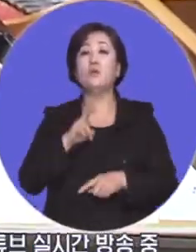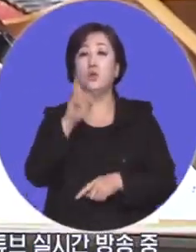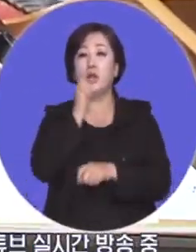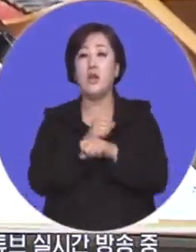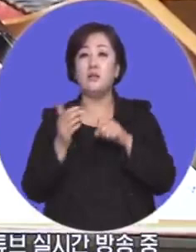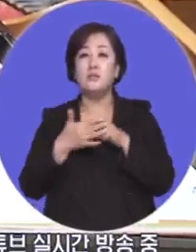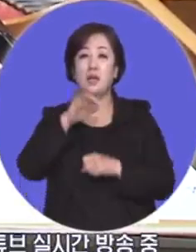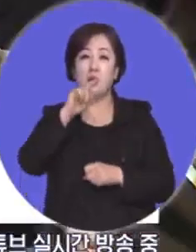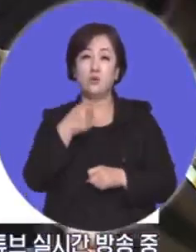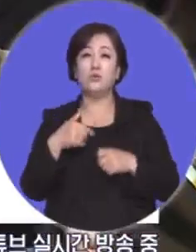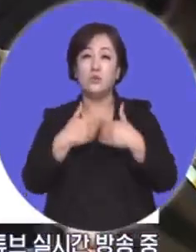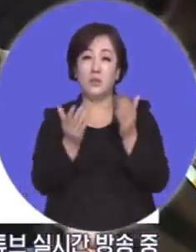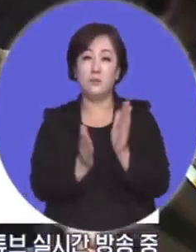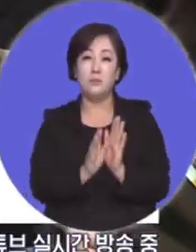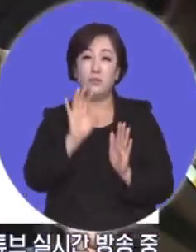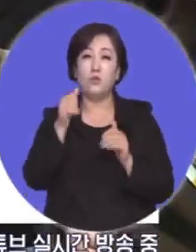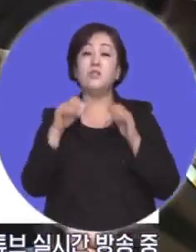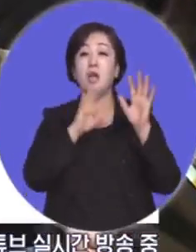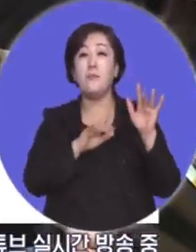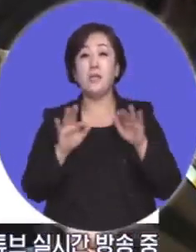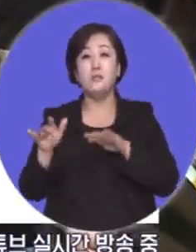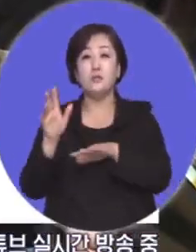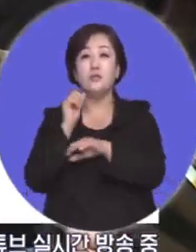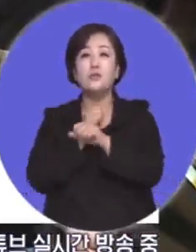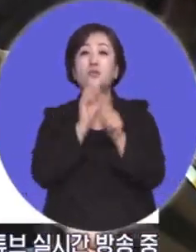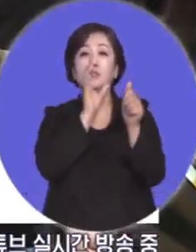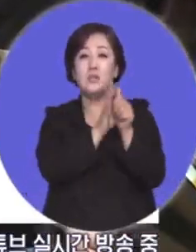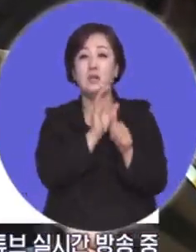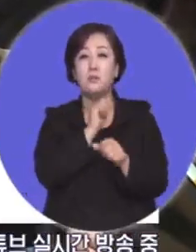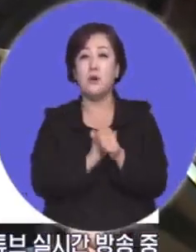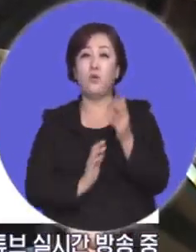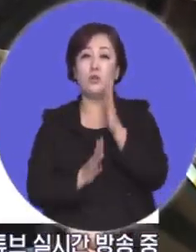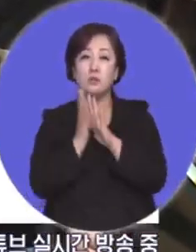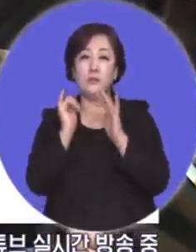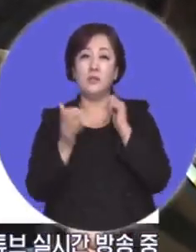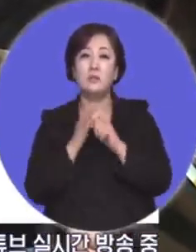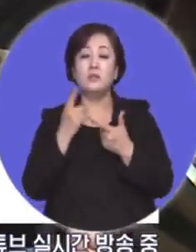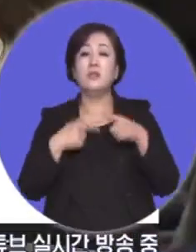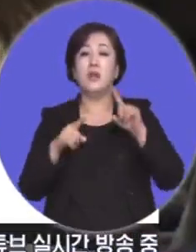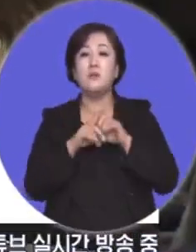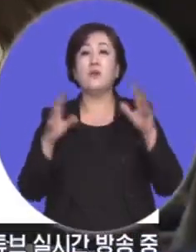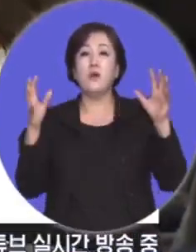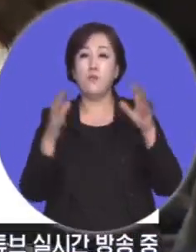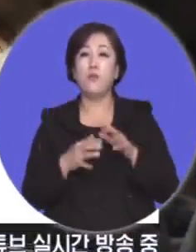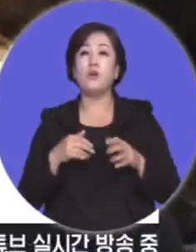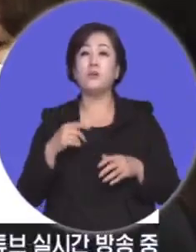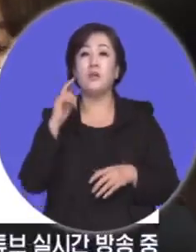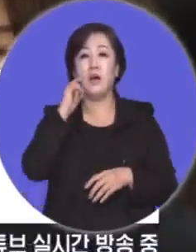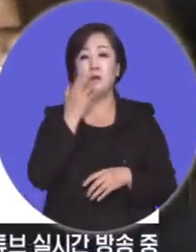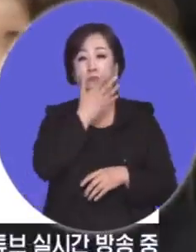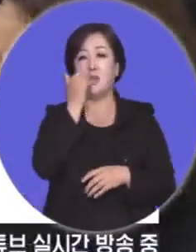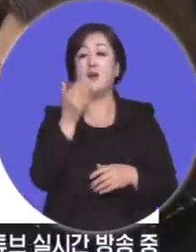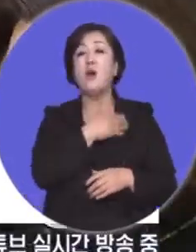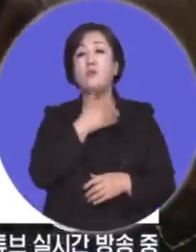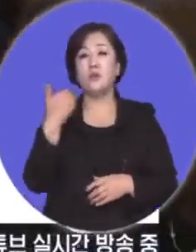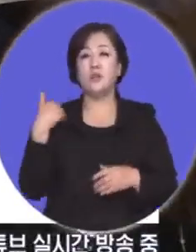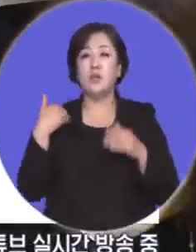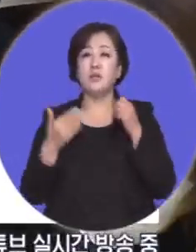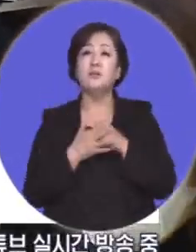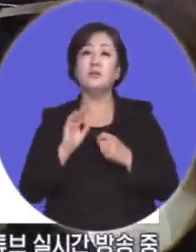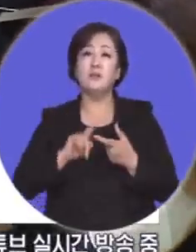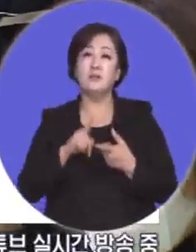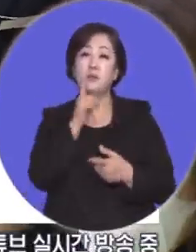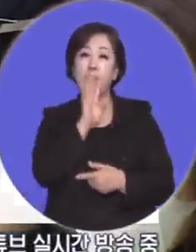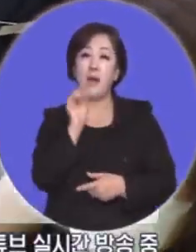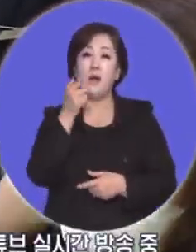남구 구립교향악단이 반주를 맡았고 시민들에게 고전합창음악의 아름다움과 품격 있는 바흐